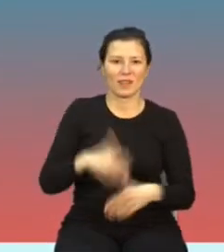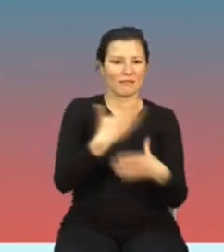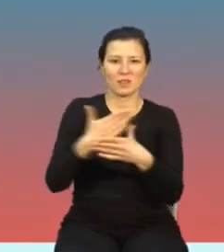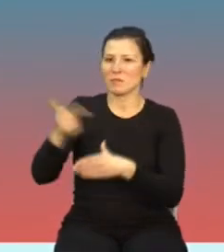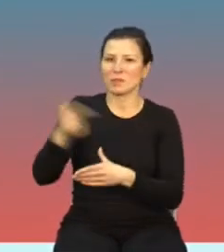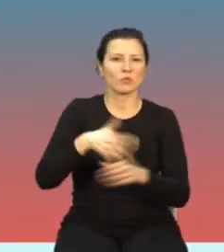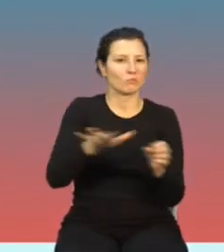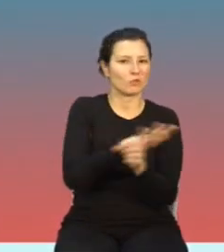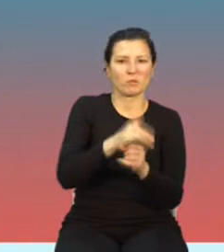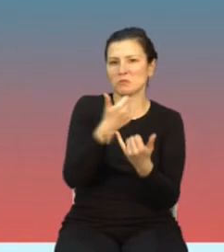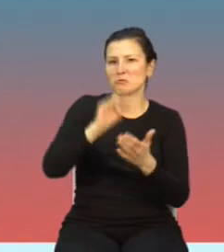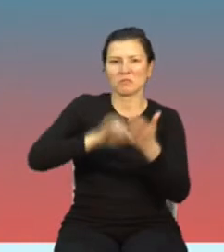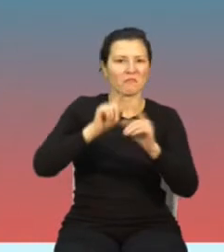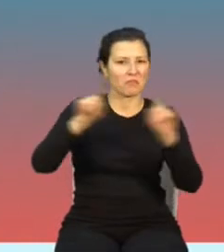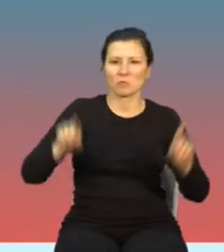do tego,